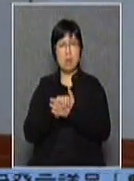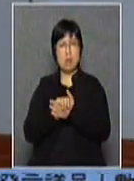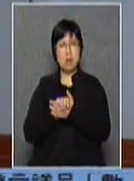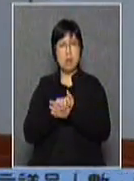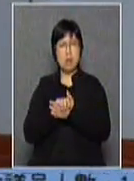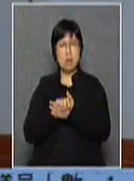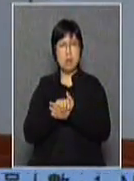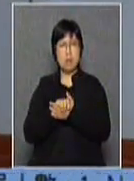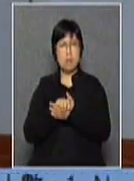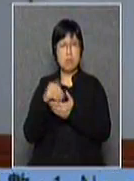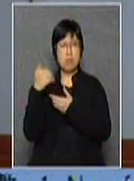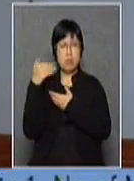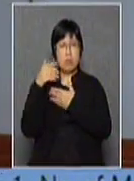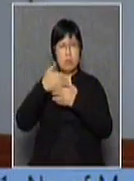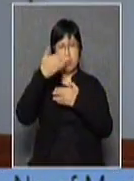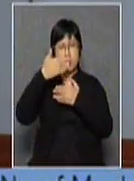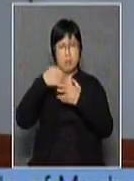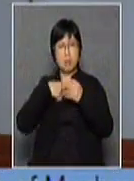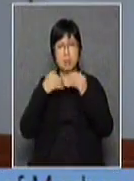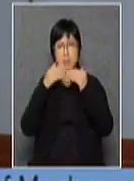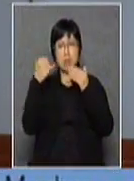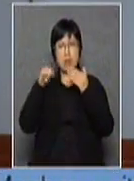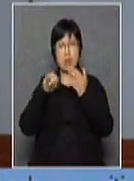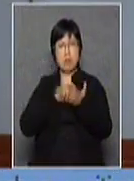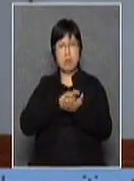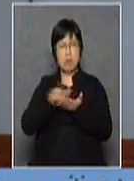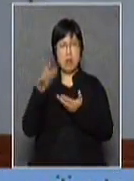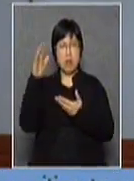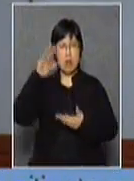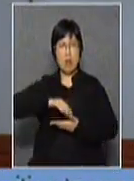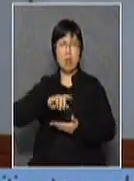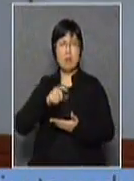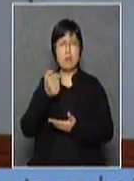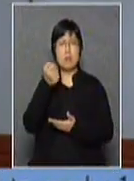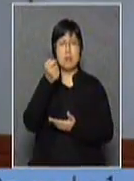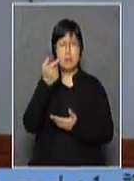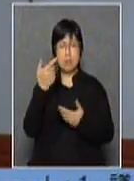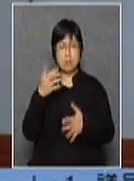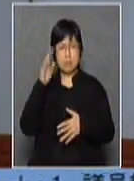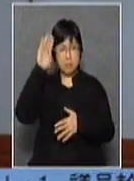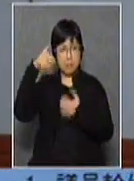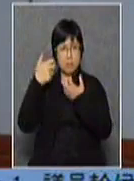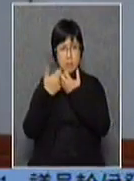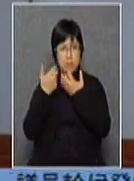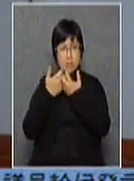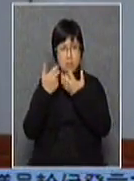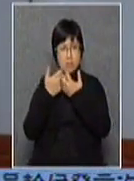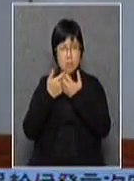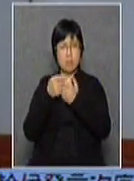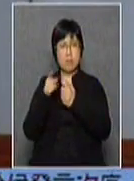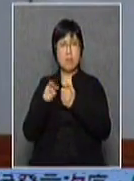個大樓不達標咧，嗰兩條跑道咧就冇咁大壓力。我哋預計呢一